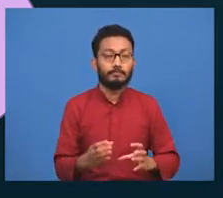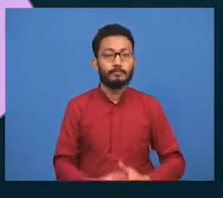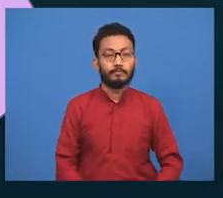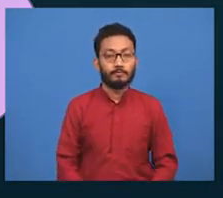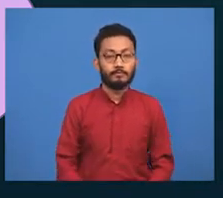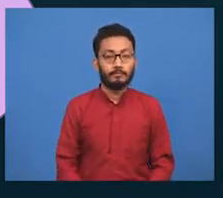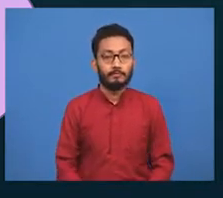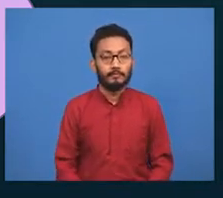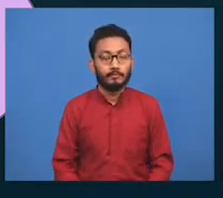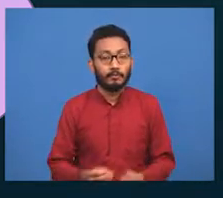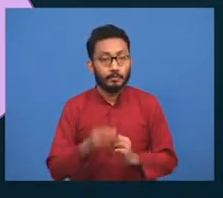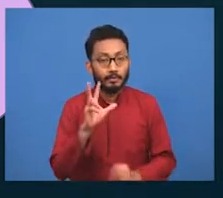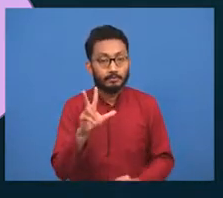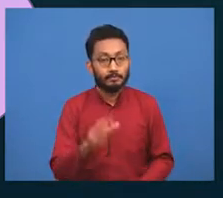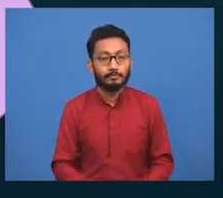Seterusnya yang ketiga,